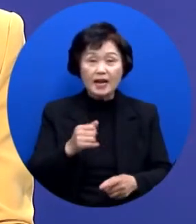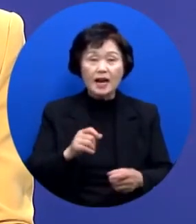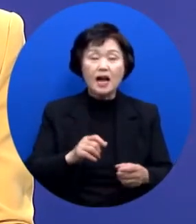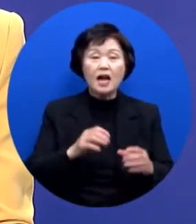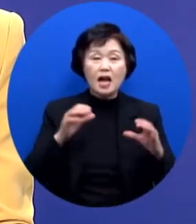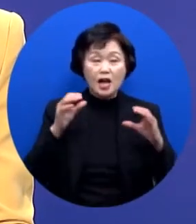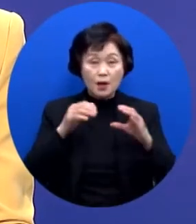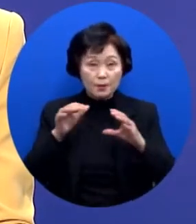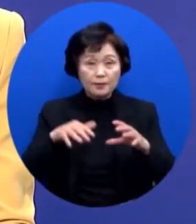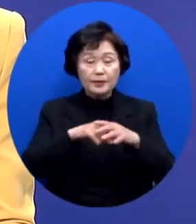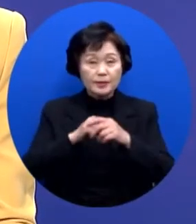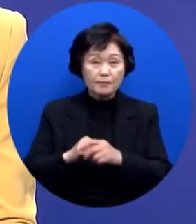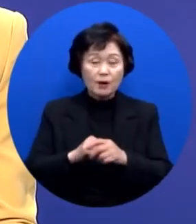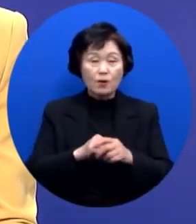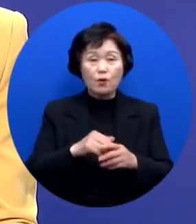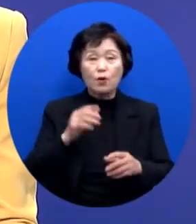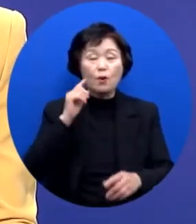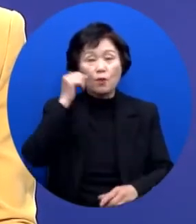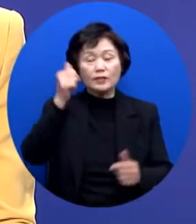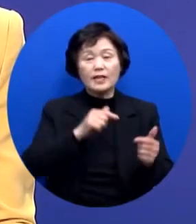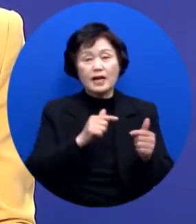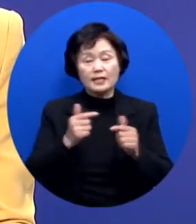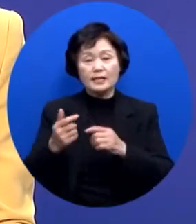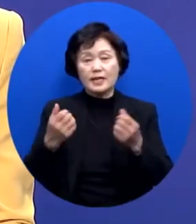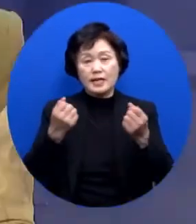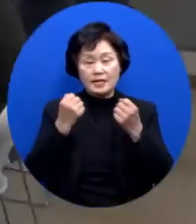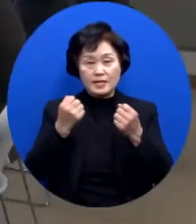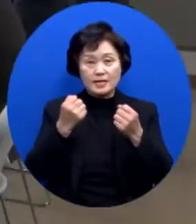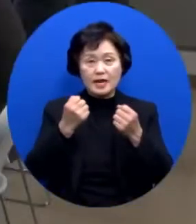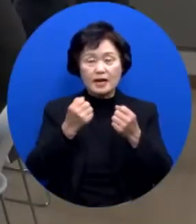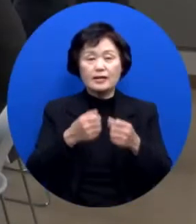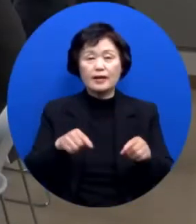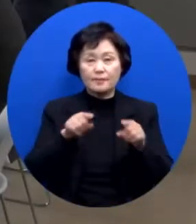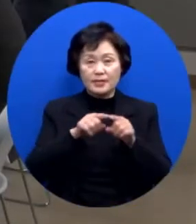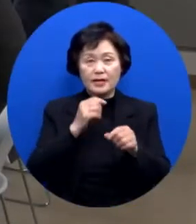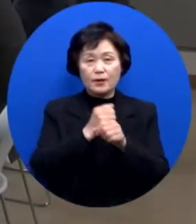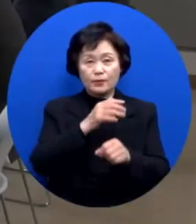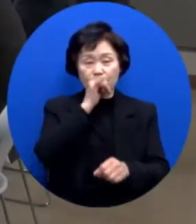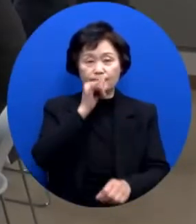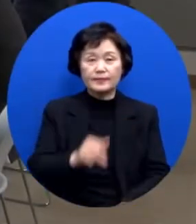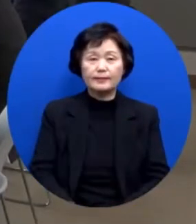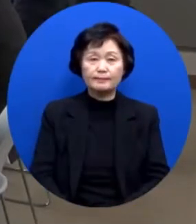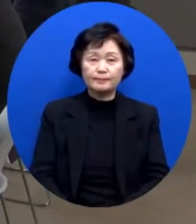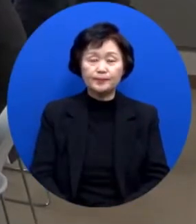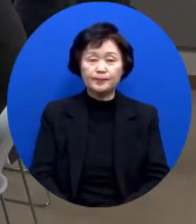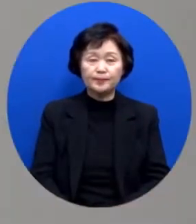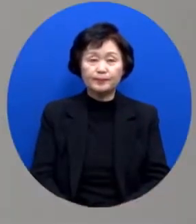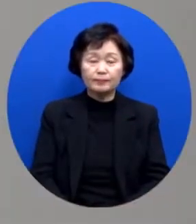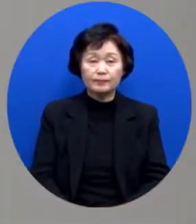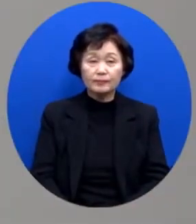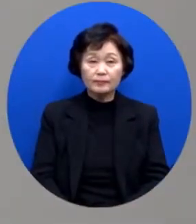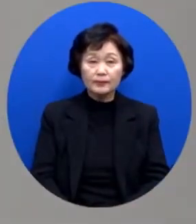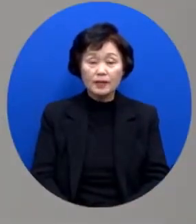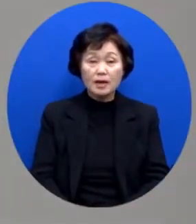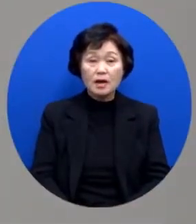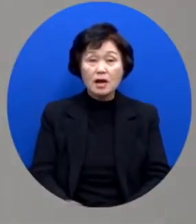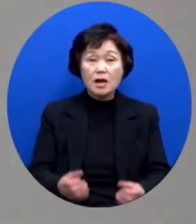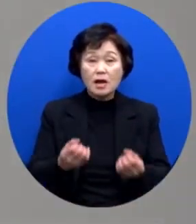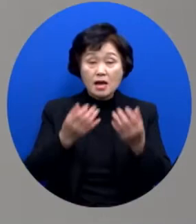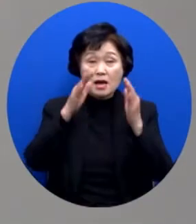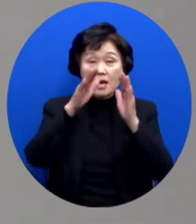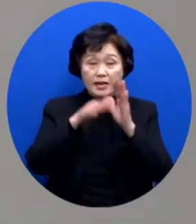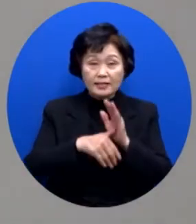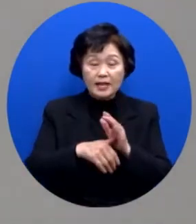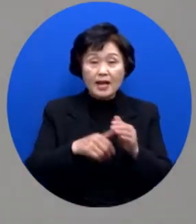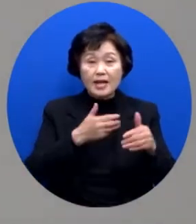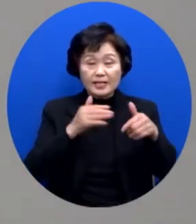지역 복음화를 위해 상호 협력하기로 했습니다 캡 약식 에서 인천광역시 기독교 총연합회 윤